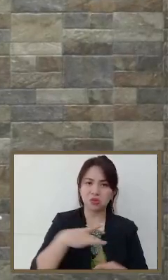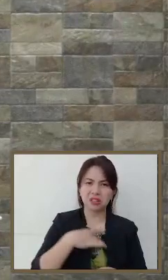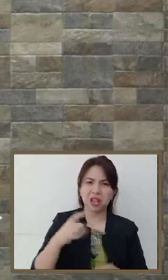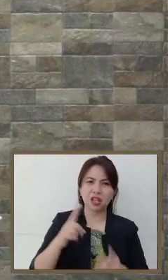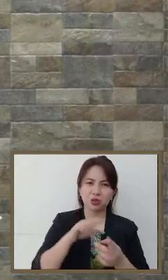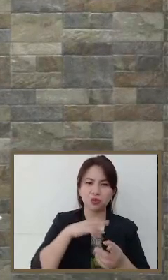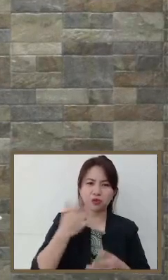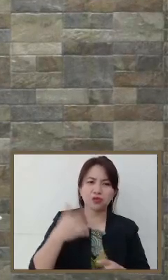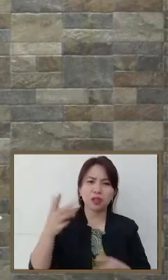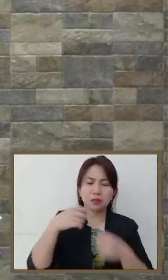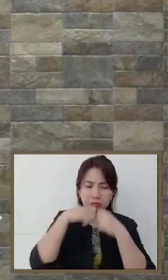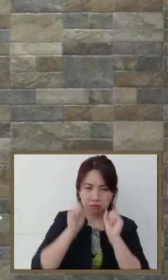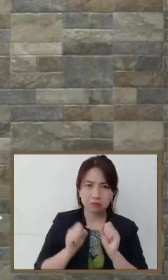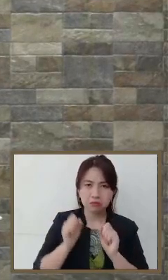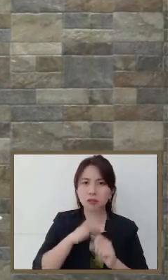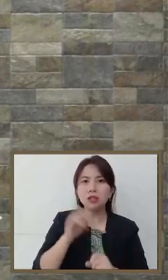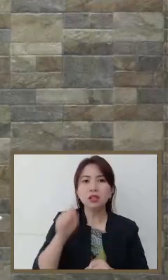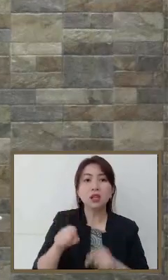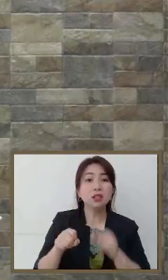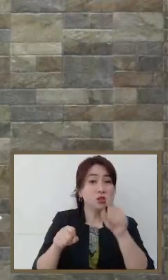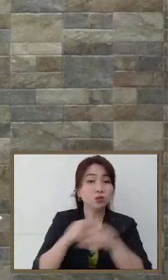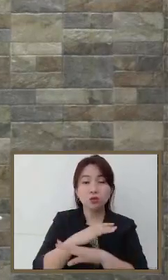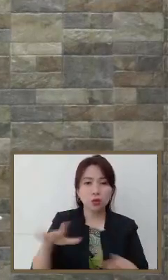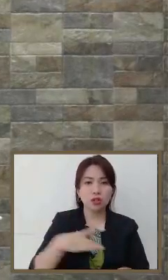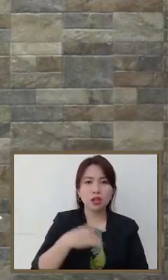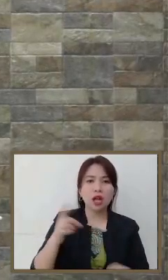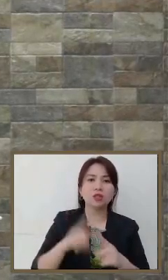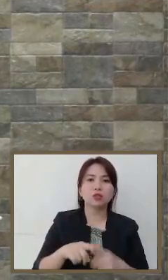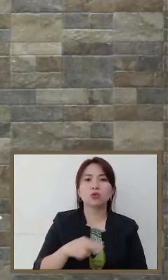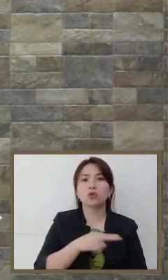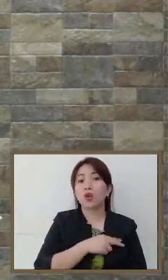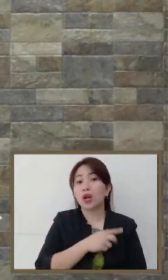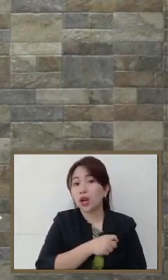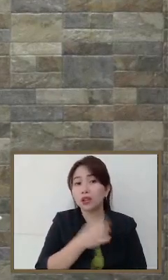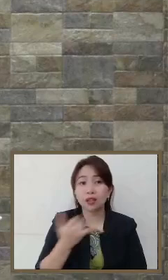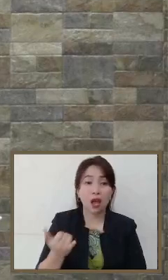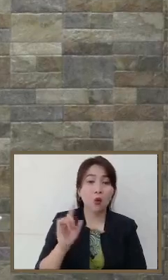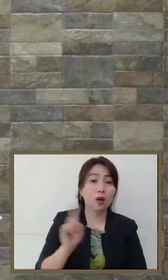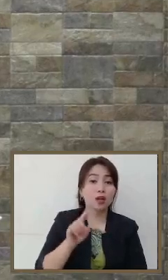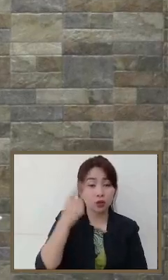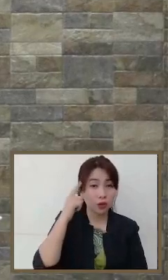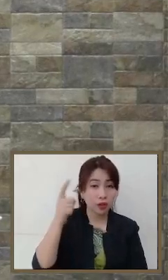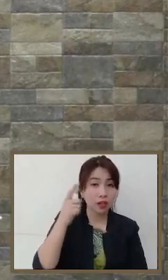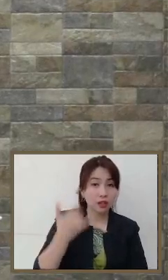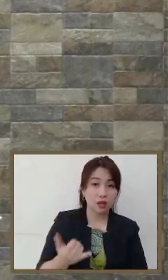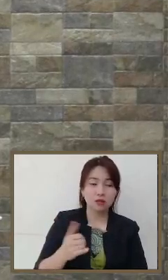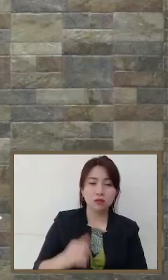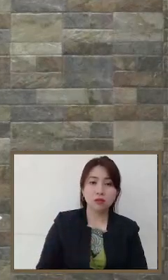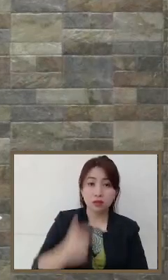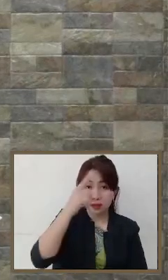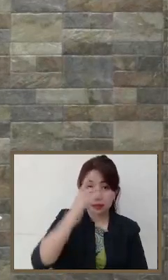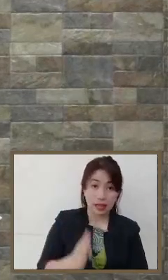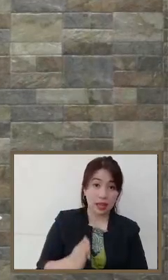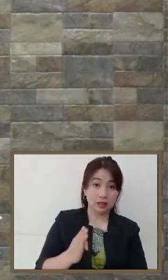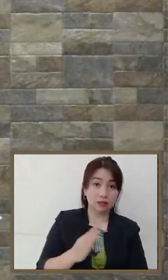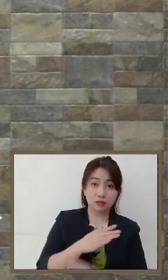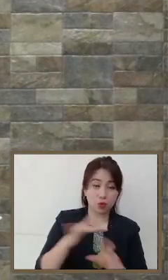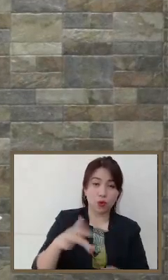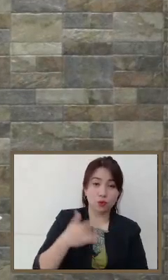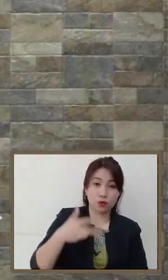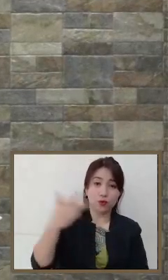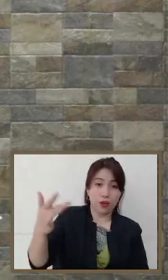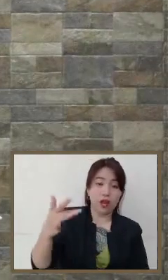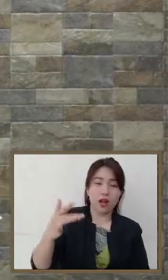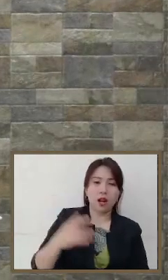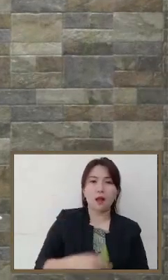ka kung ikaw nga ayaw mong nasasaktan ka Anong tingin mo sa Diyos hindi nakakaramdam ng sakit